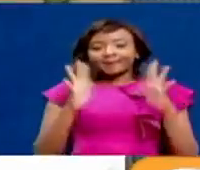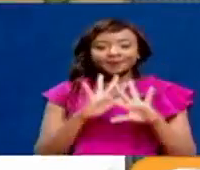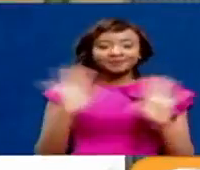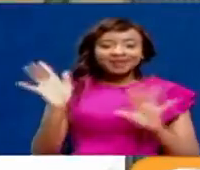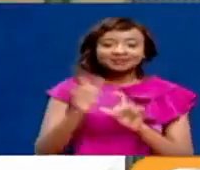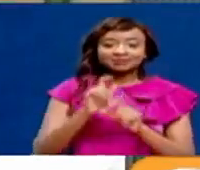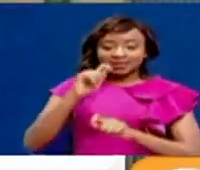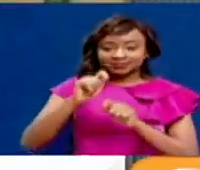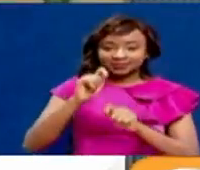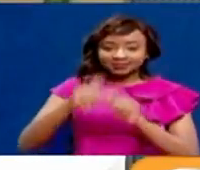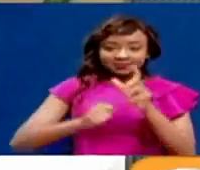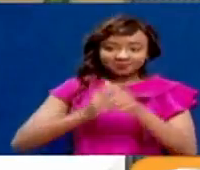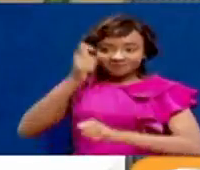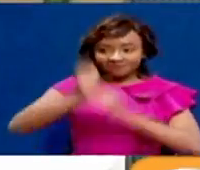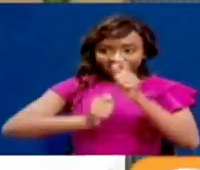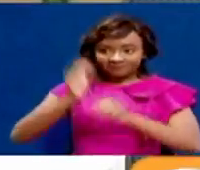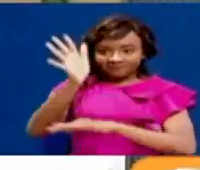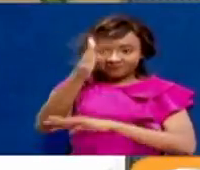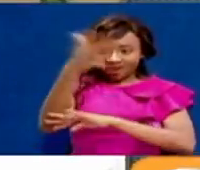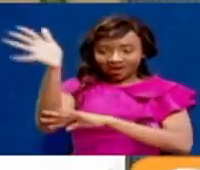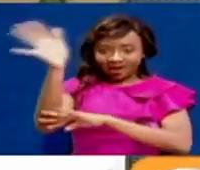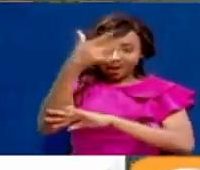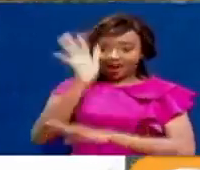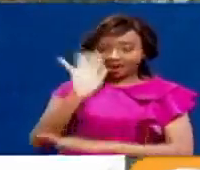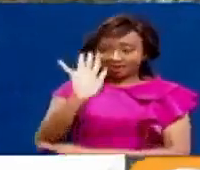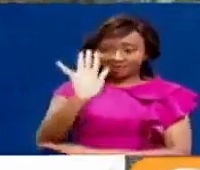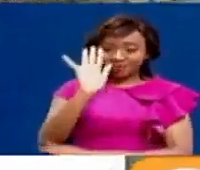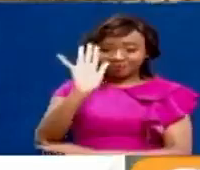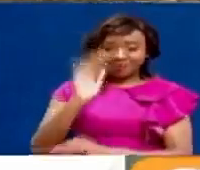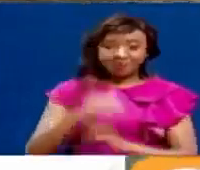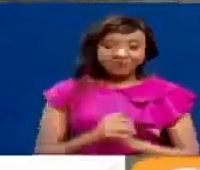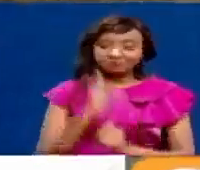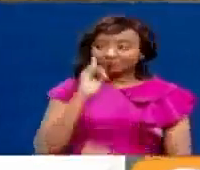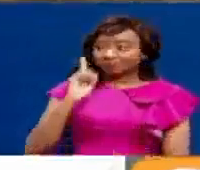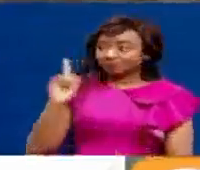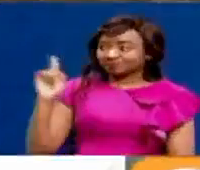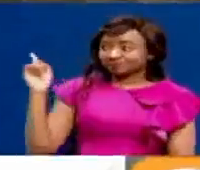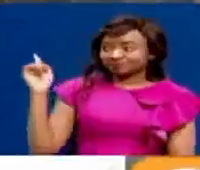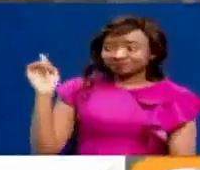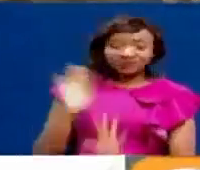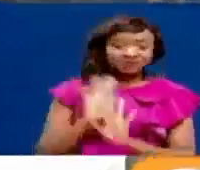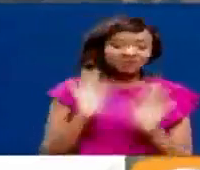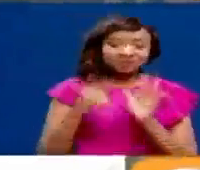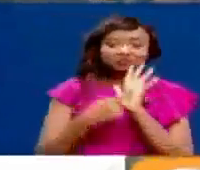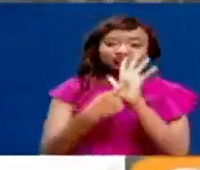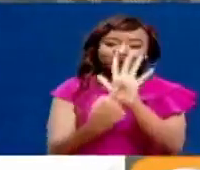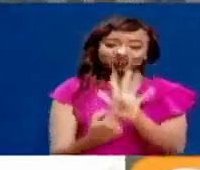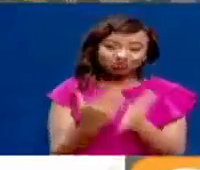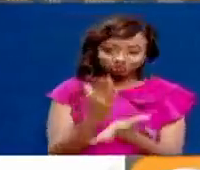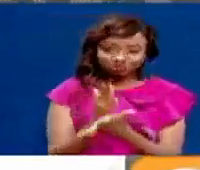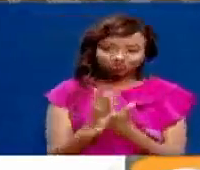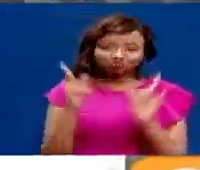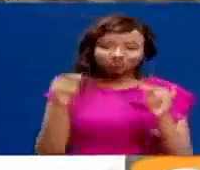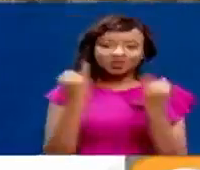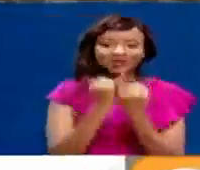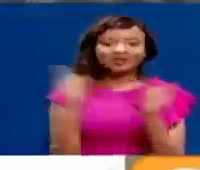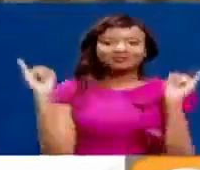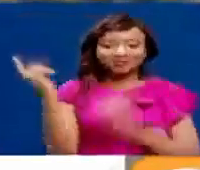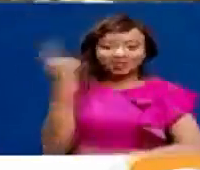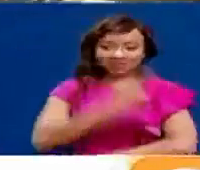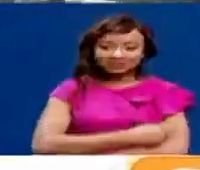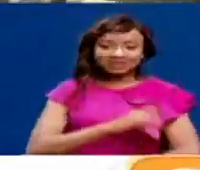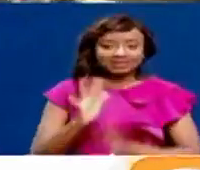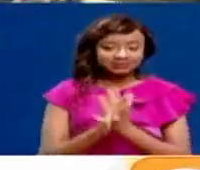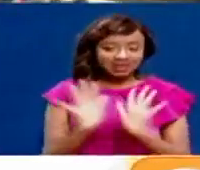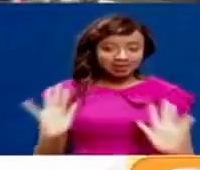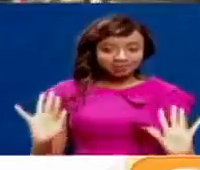za taifa zilizowekwa nje ya makampuni na afisi za serikali zikiwa tu ndio ishara ya kuwa taifa linaadhimisha siku hii